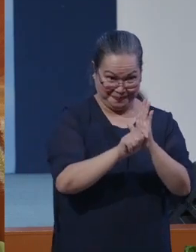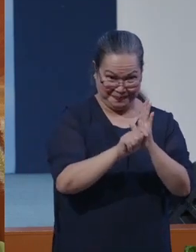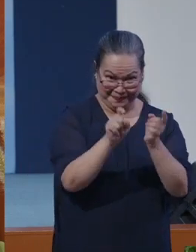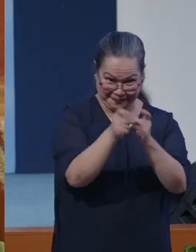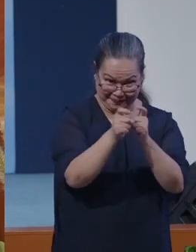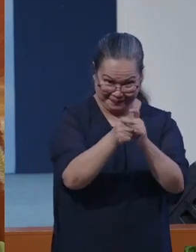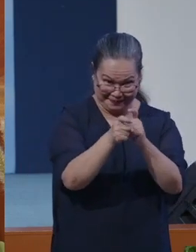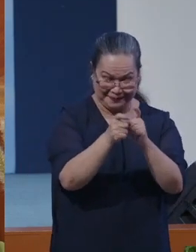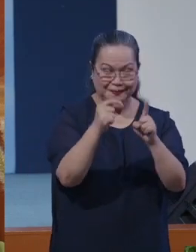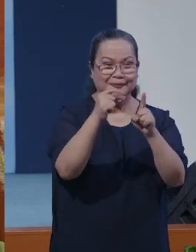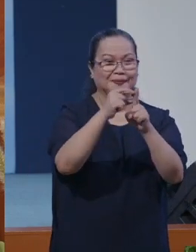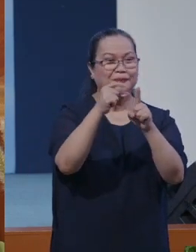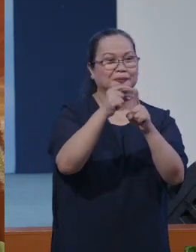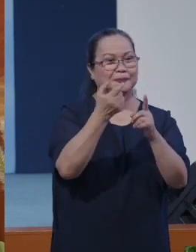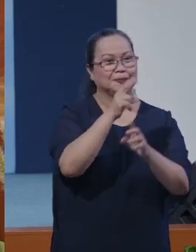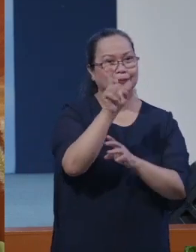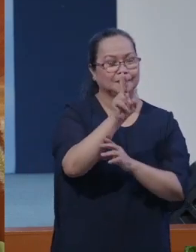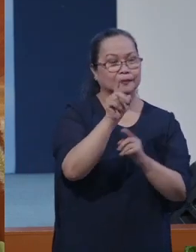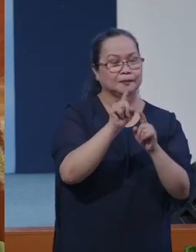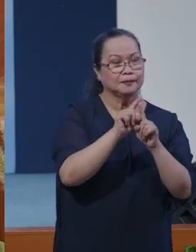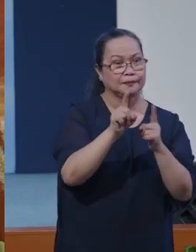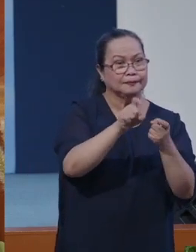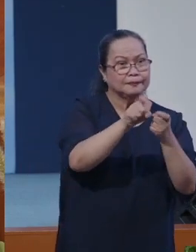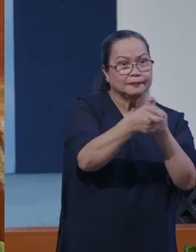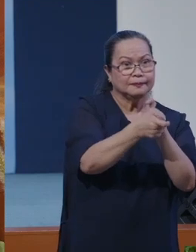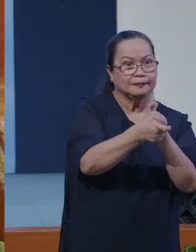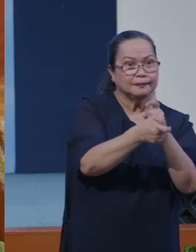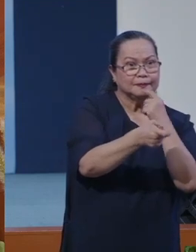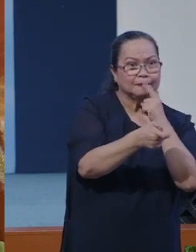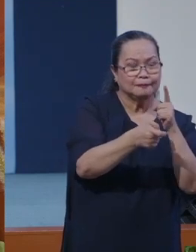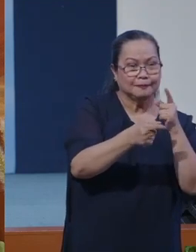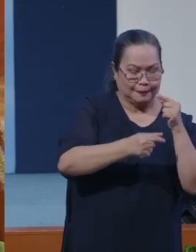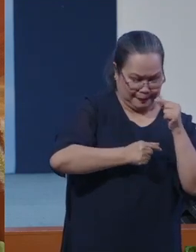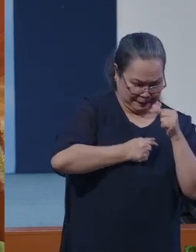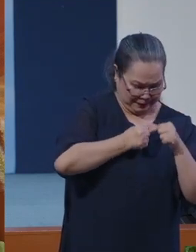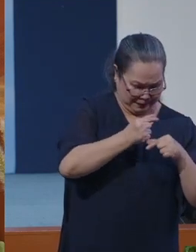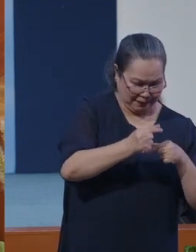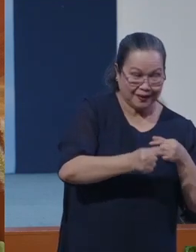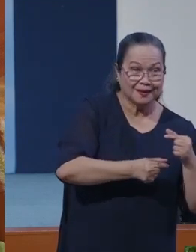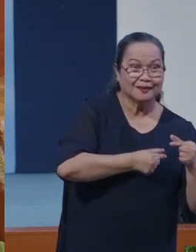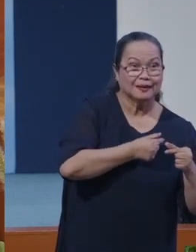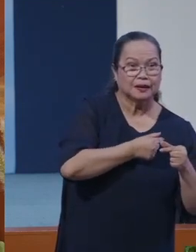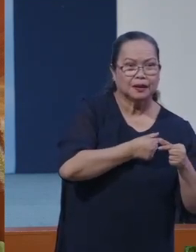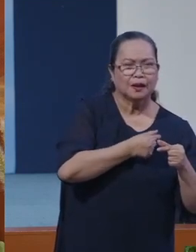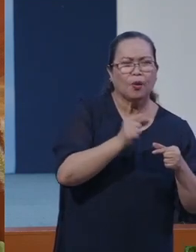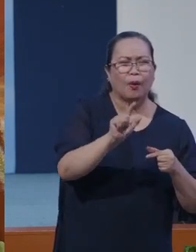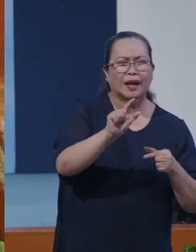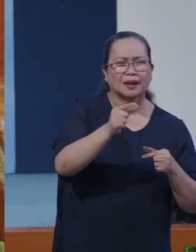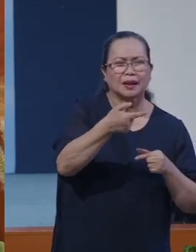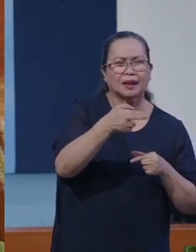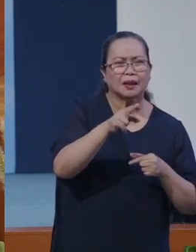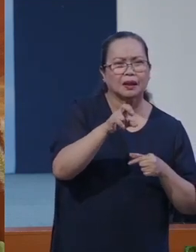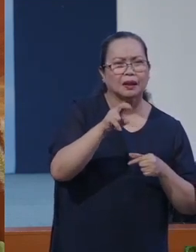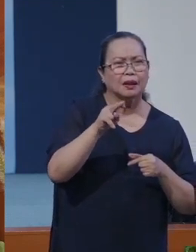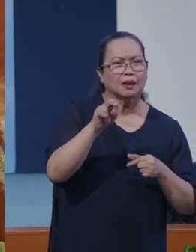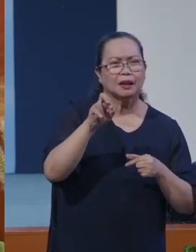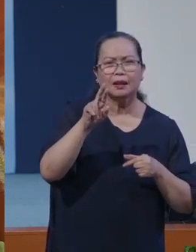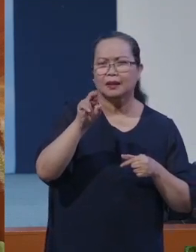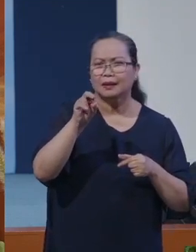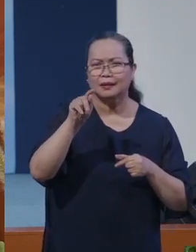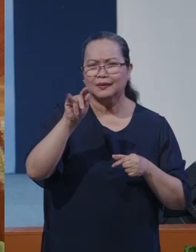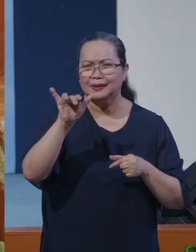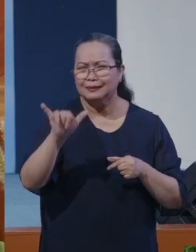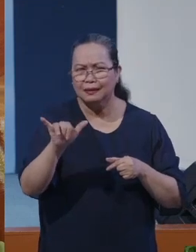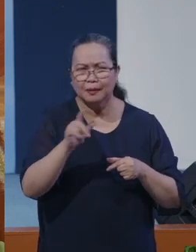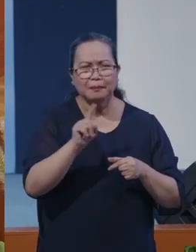din yung salitang yon. Pero ang translation, generosity. Tignan niyo yung James